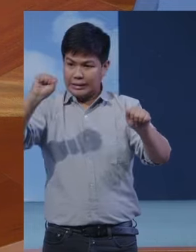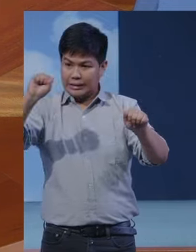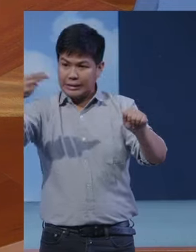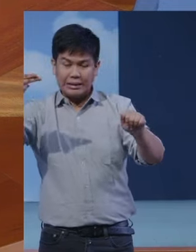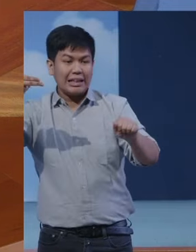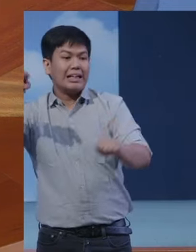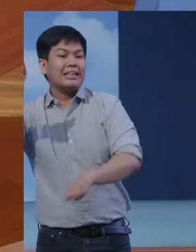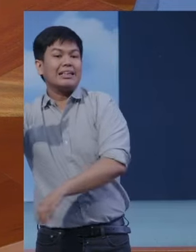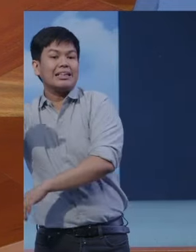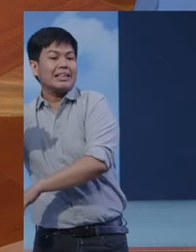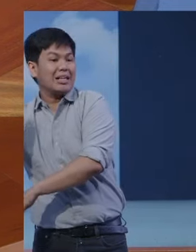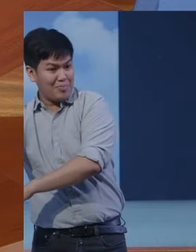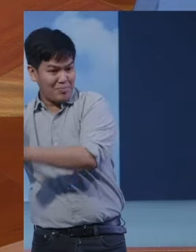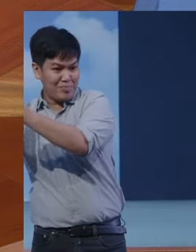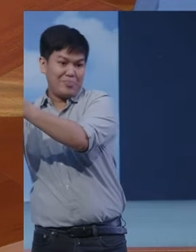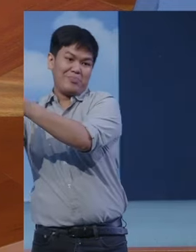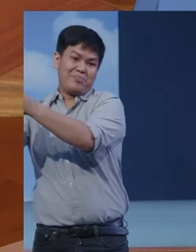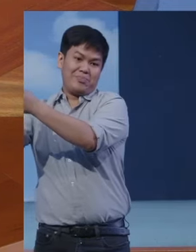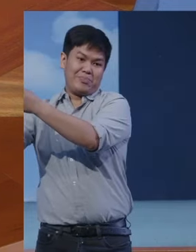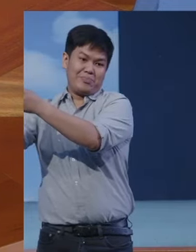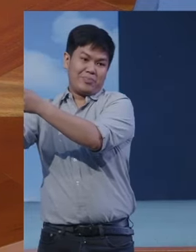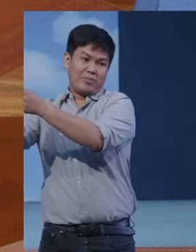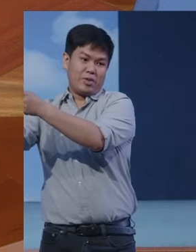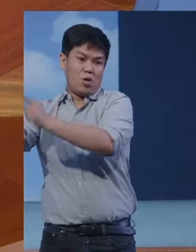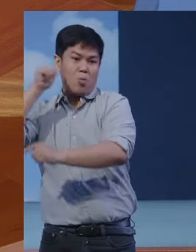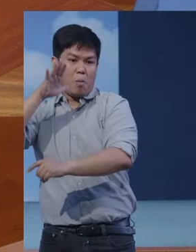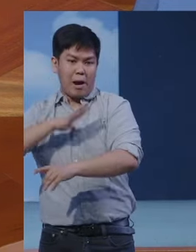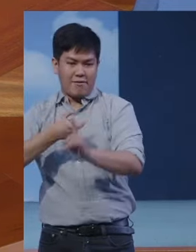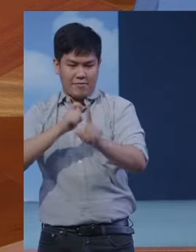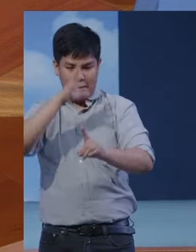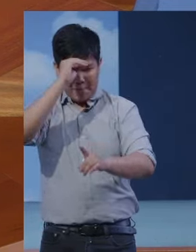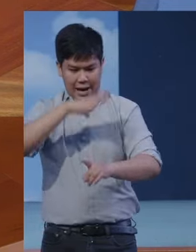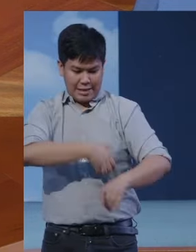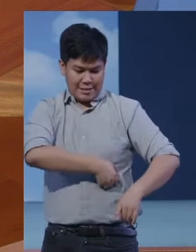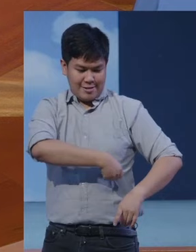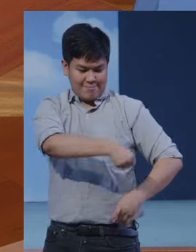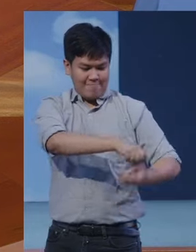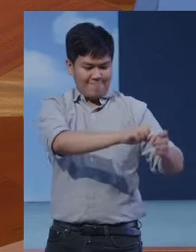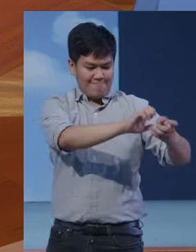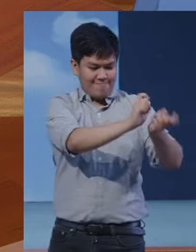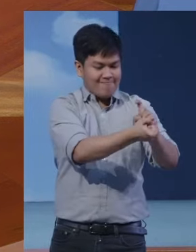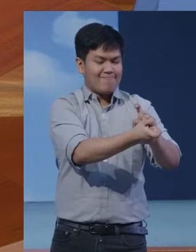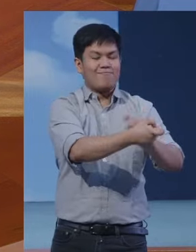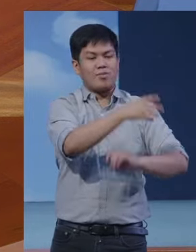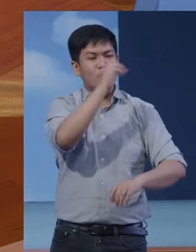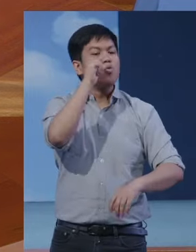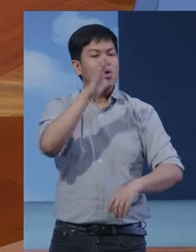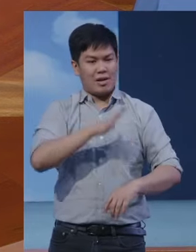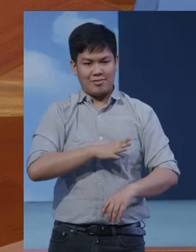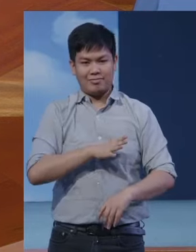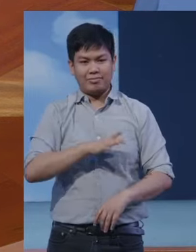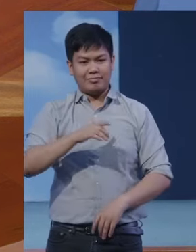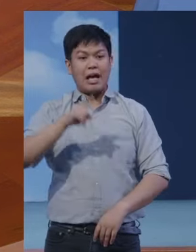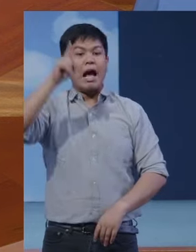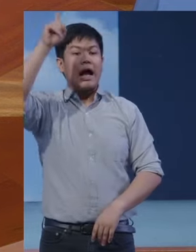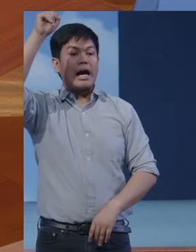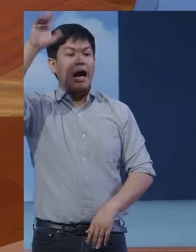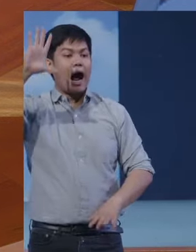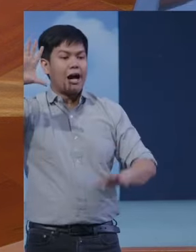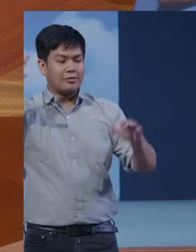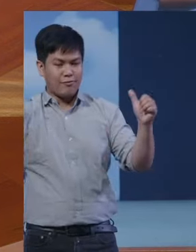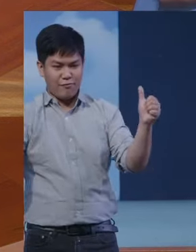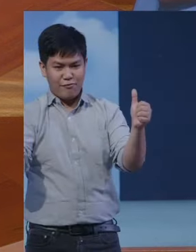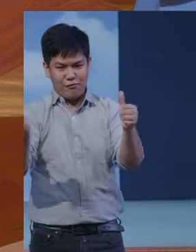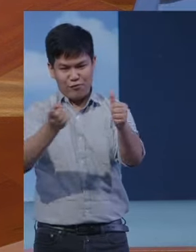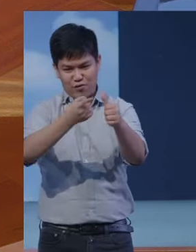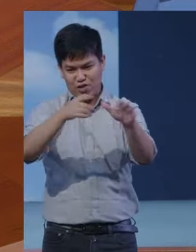woman came from Man yun po ang unang kasal nakarecord po